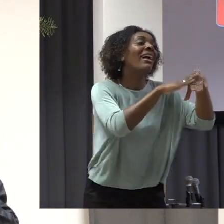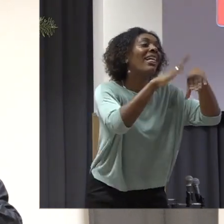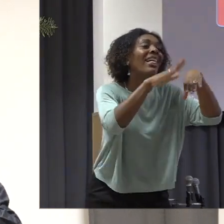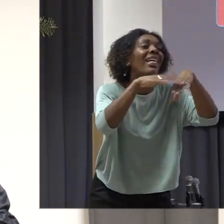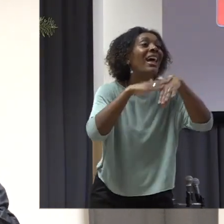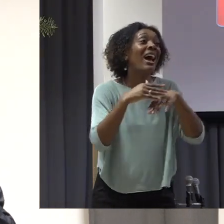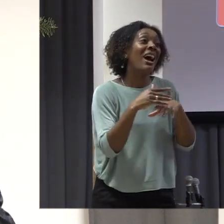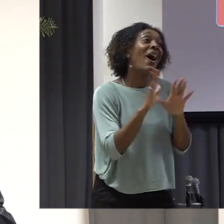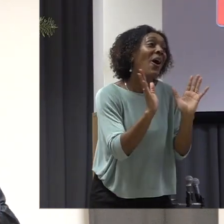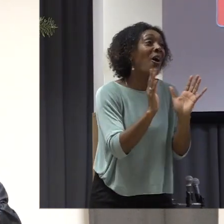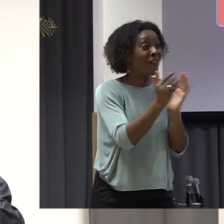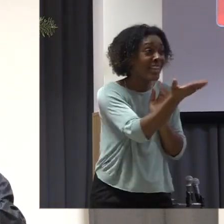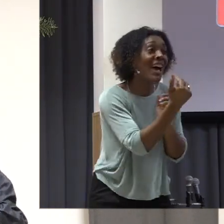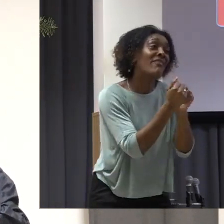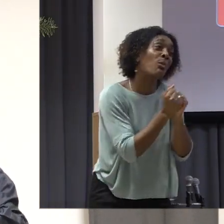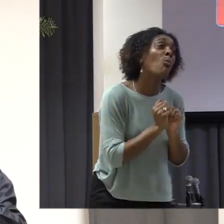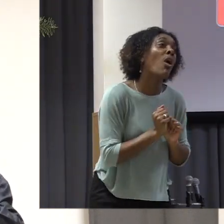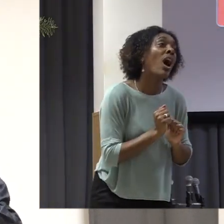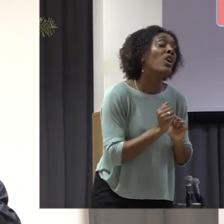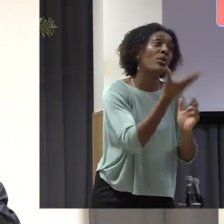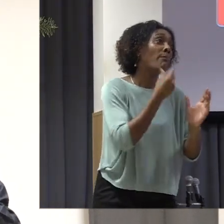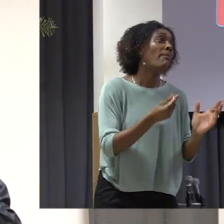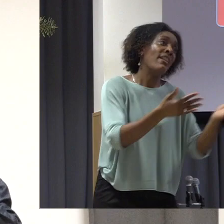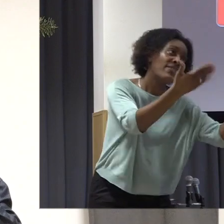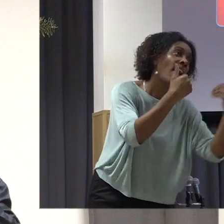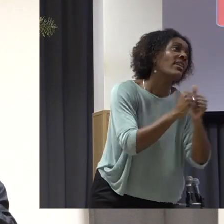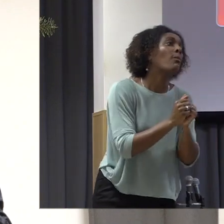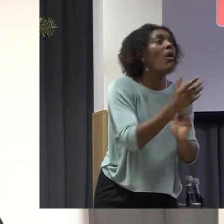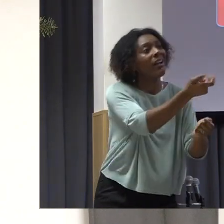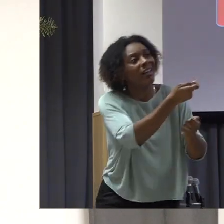personnes pour les amener avec lui, pour les entraîner avec lui.